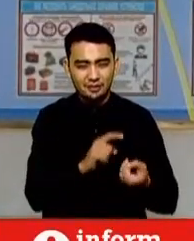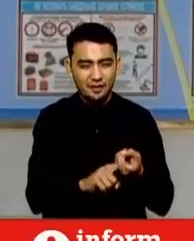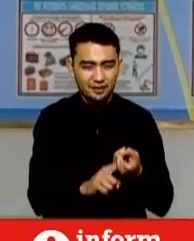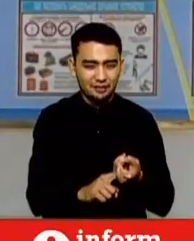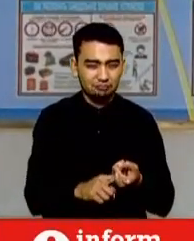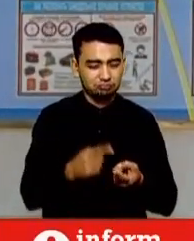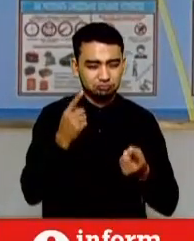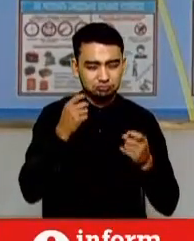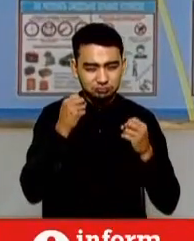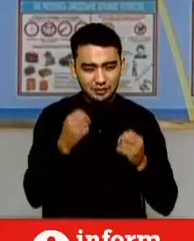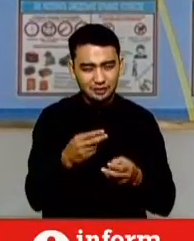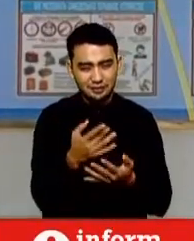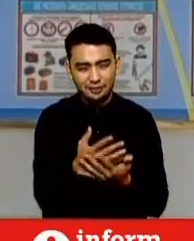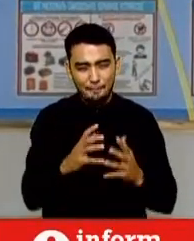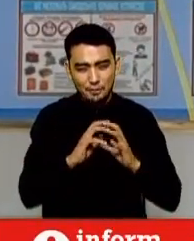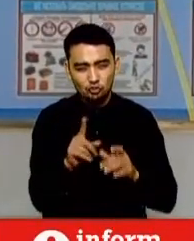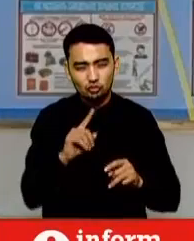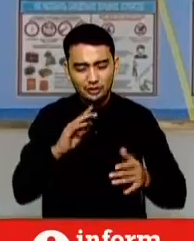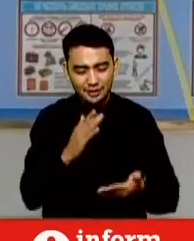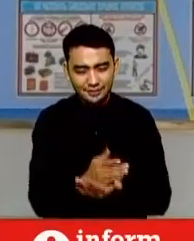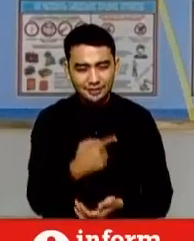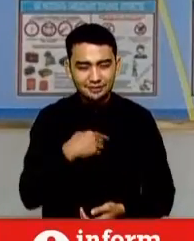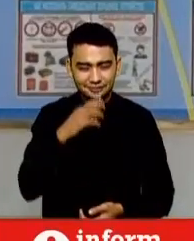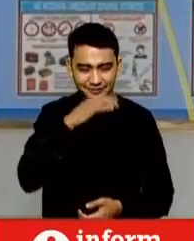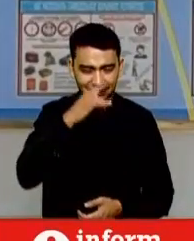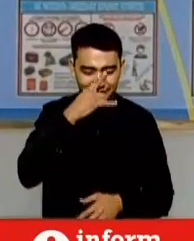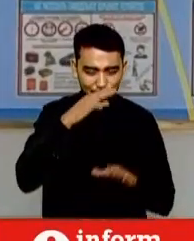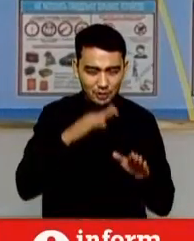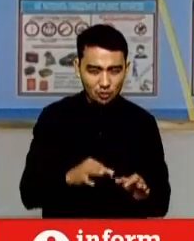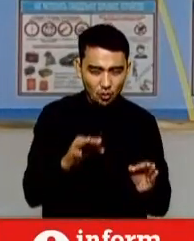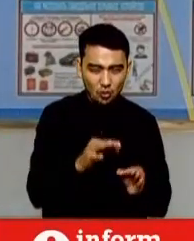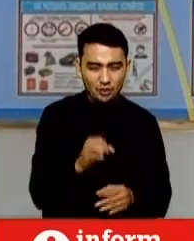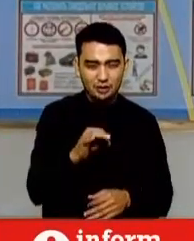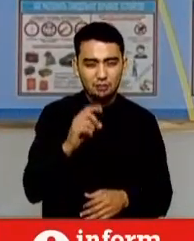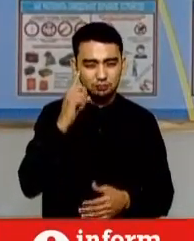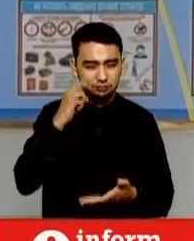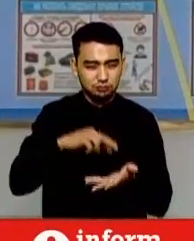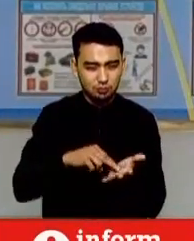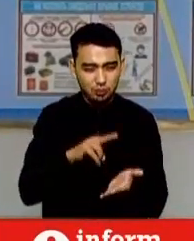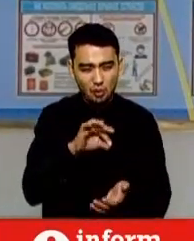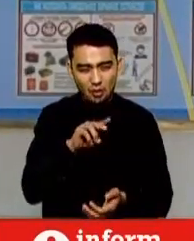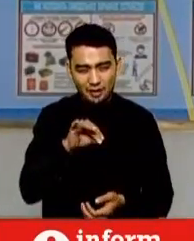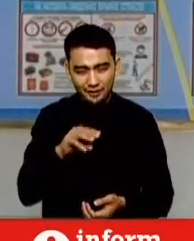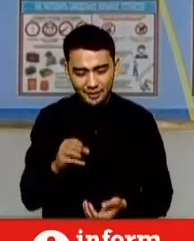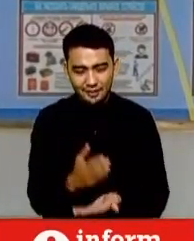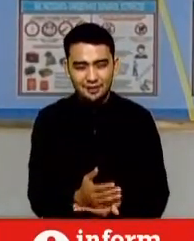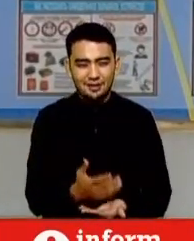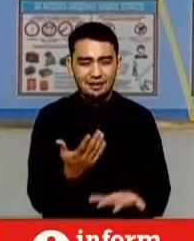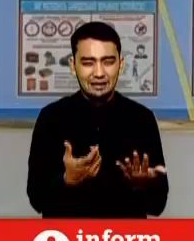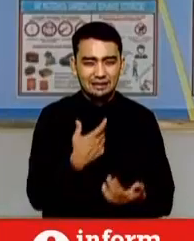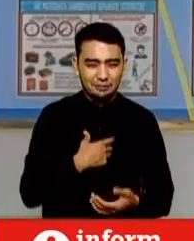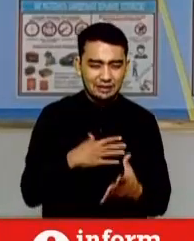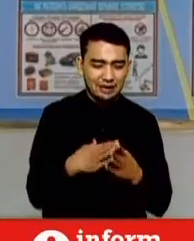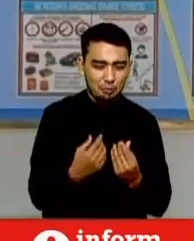творится, не только в мире, в нашей стране, в геополитике, даже в личных каких-то, то есть вопросах